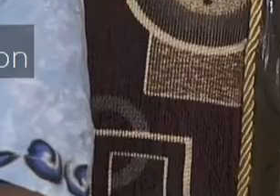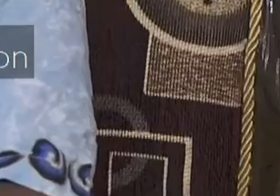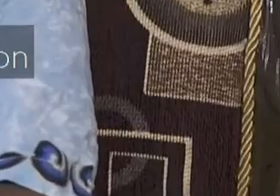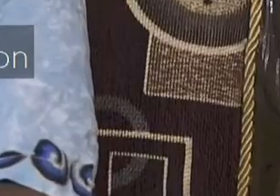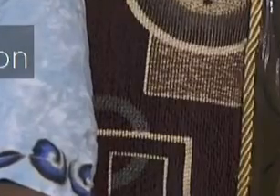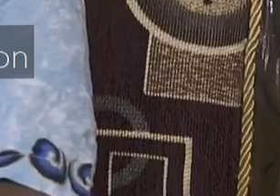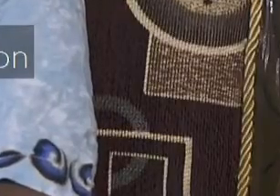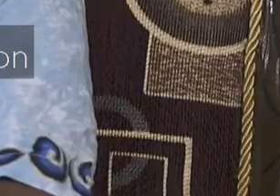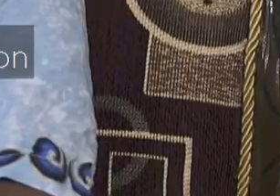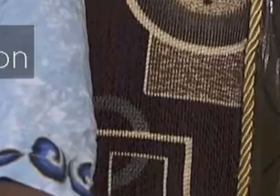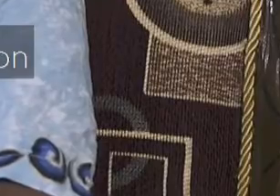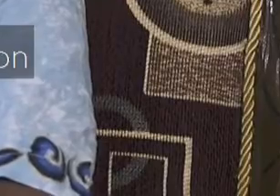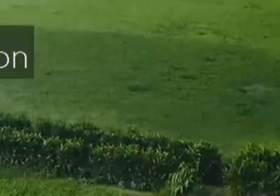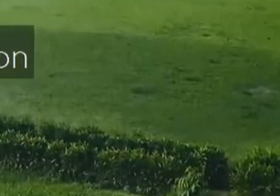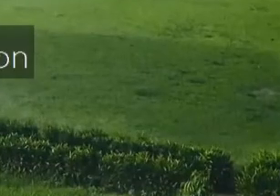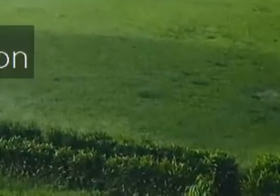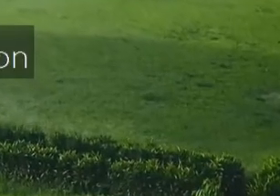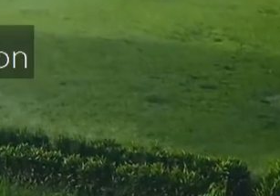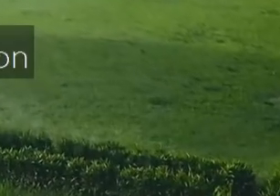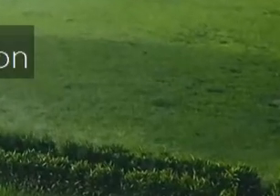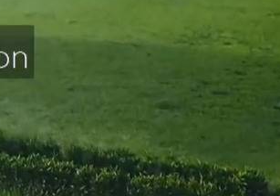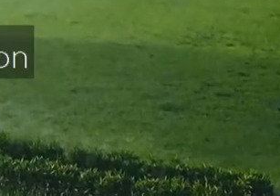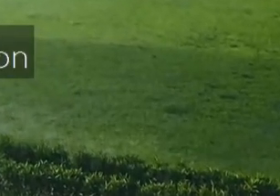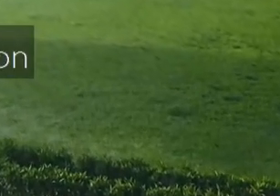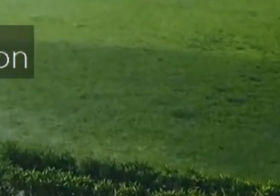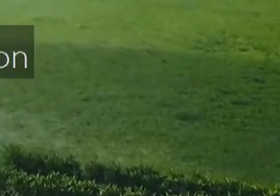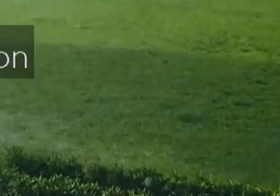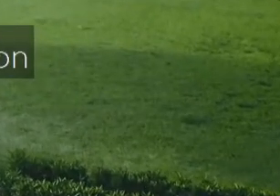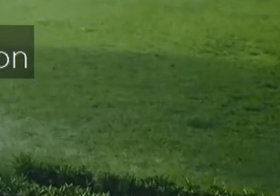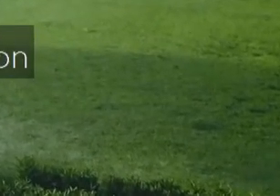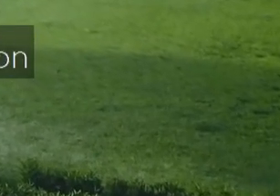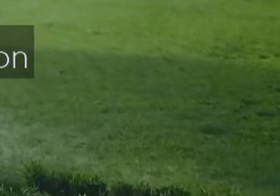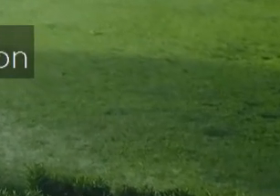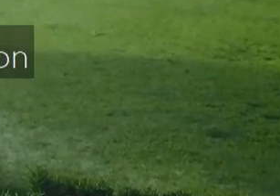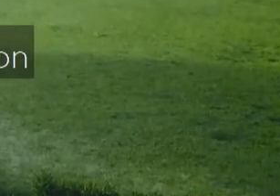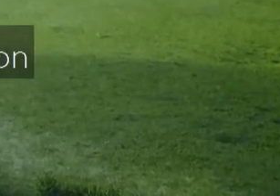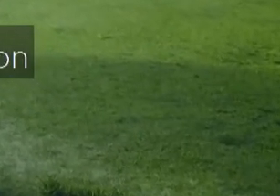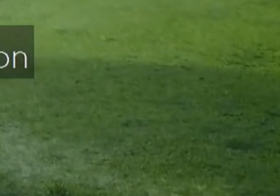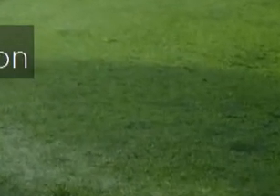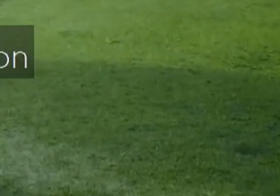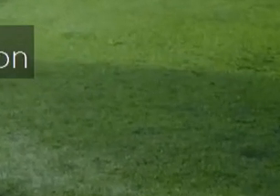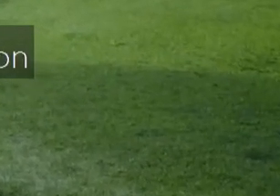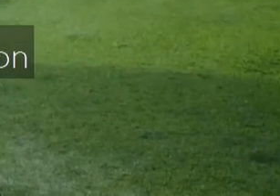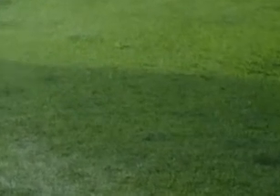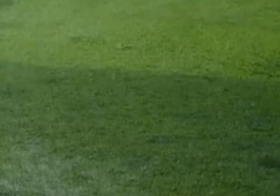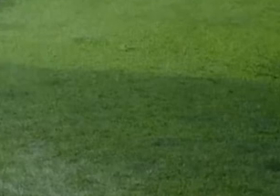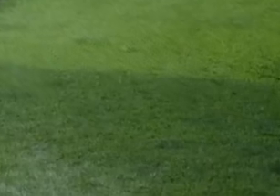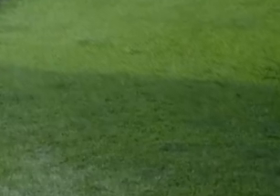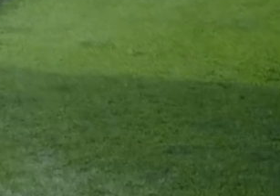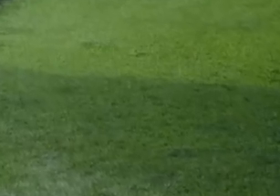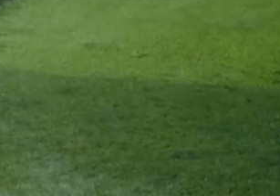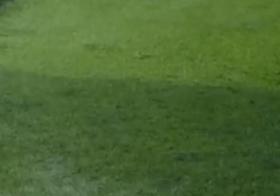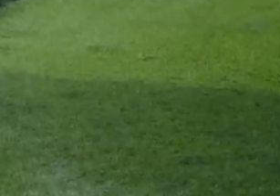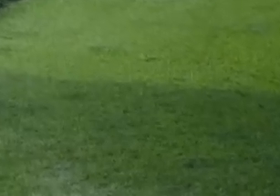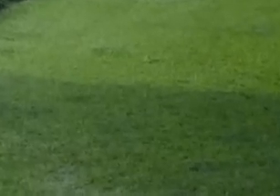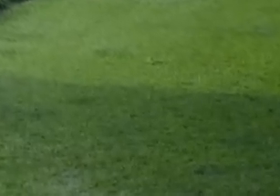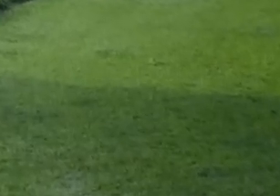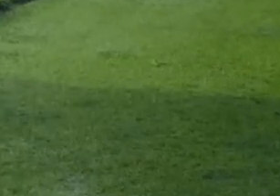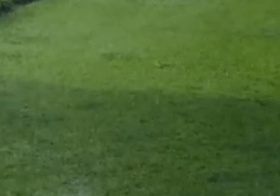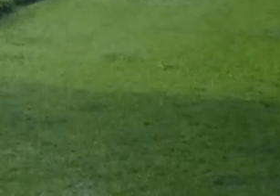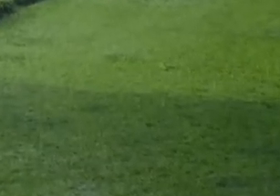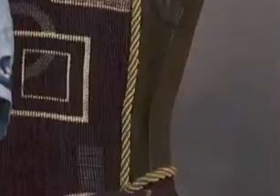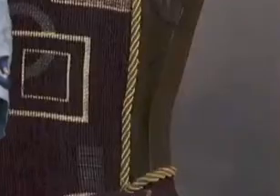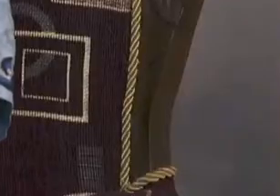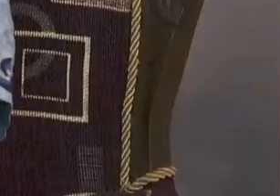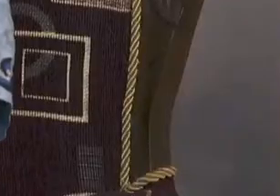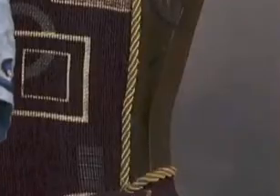Kemudian mereka bisa mensosialisasi ke teman-temannya atau ke siapa saja, tidak hanya di Kota